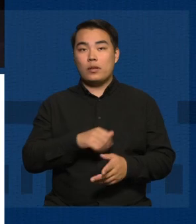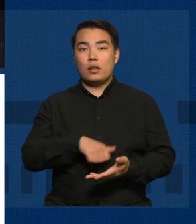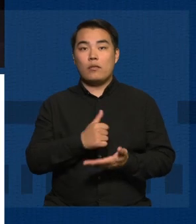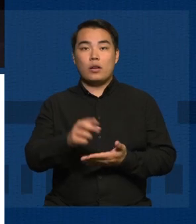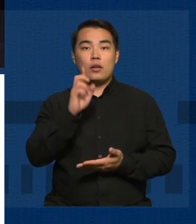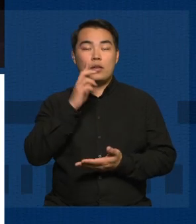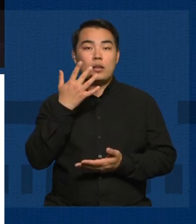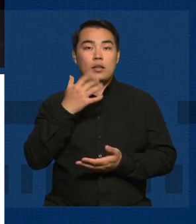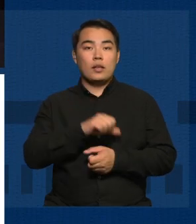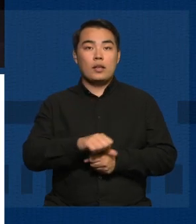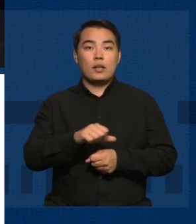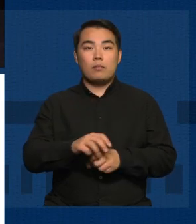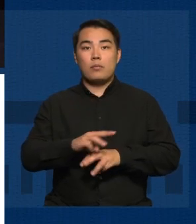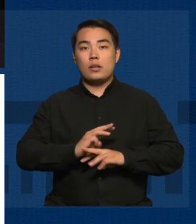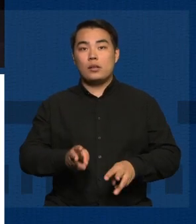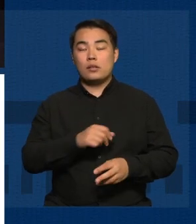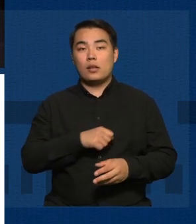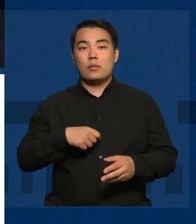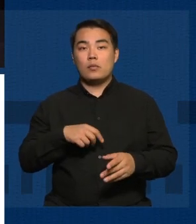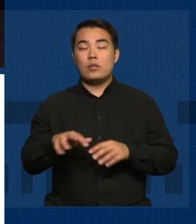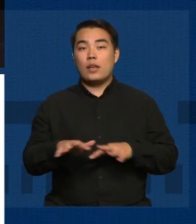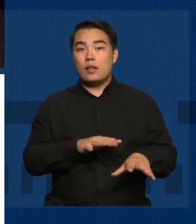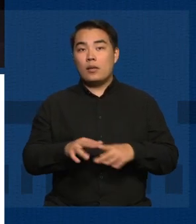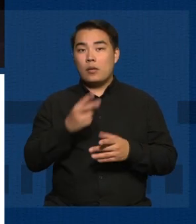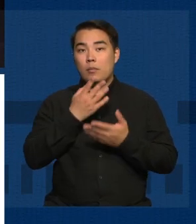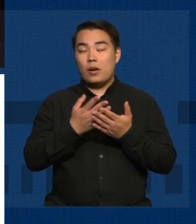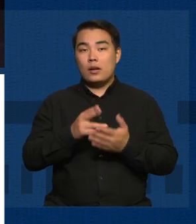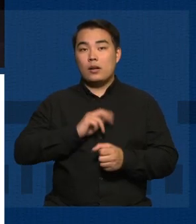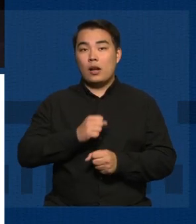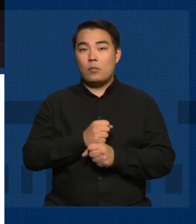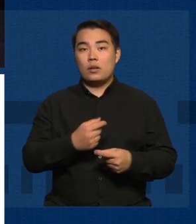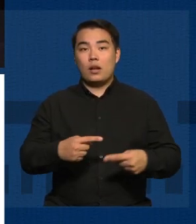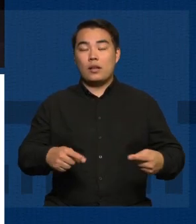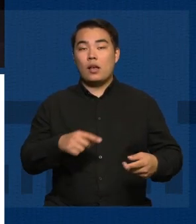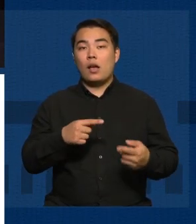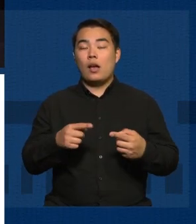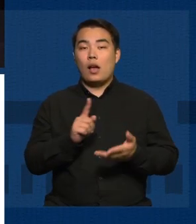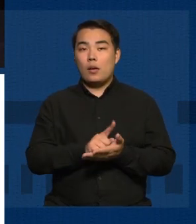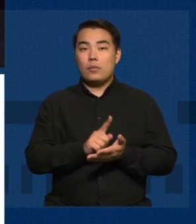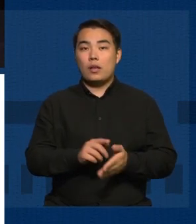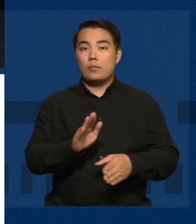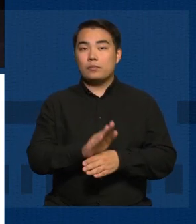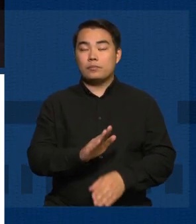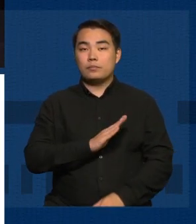басшысы сыртқы істер министрлігіне ведомство қызметінің негізгі бағыттары бойынша бірқатар міндеттер жүктеді.